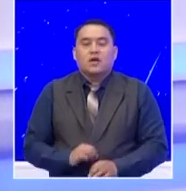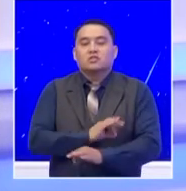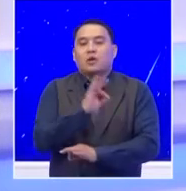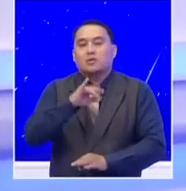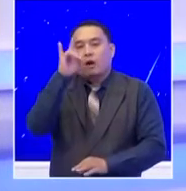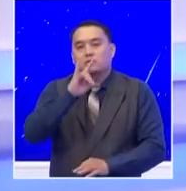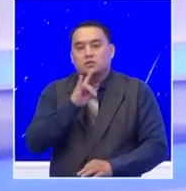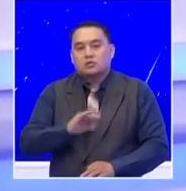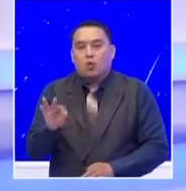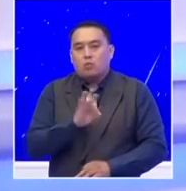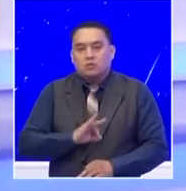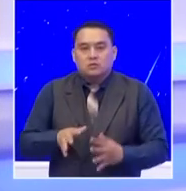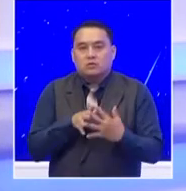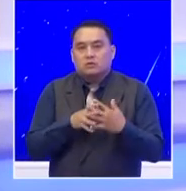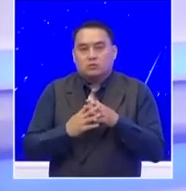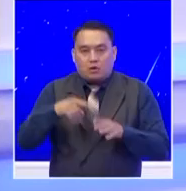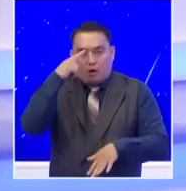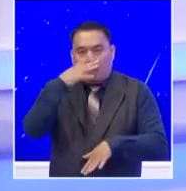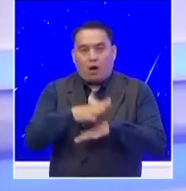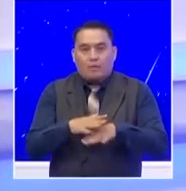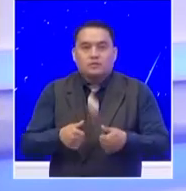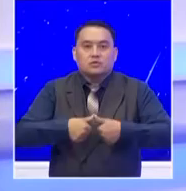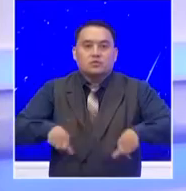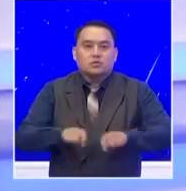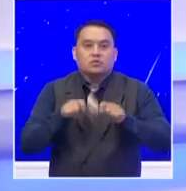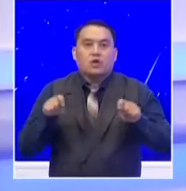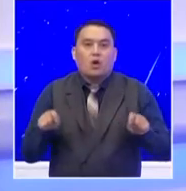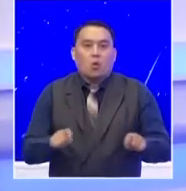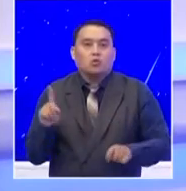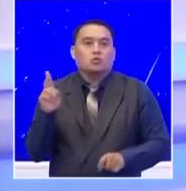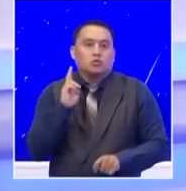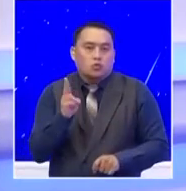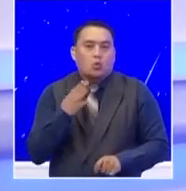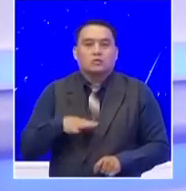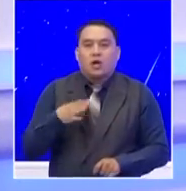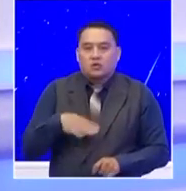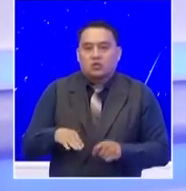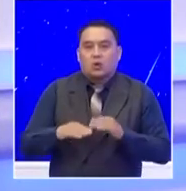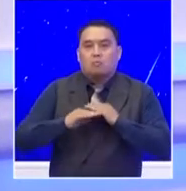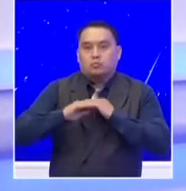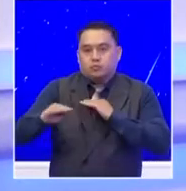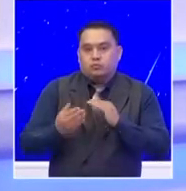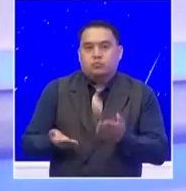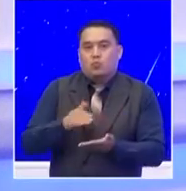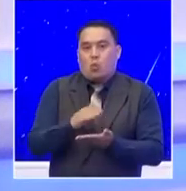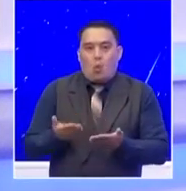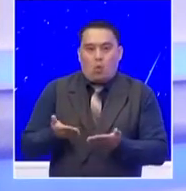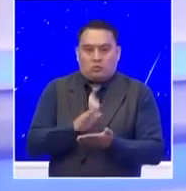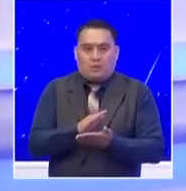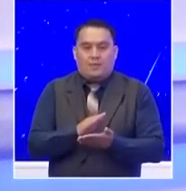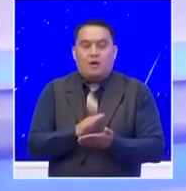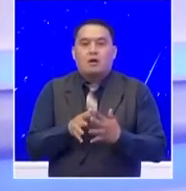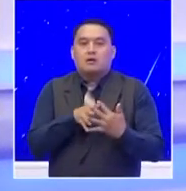Западно-Казахстанской области сельскому акимату пришлось создать целую комиссию, чтобы выяснить, кто и зачем перерыл степь, сообщает КТК. Жители